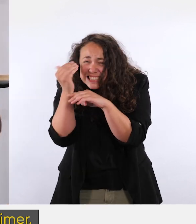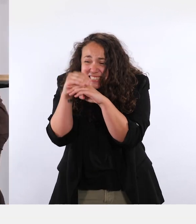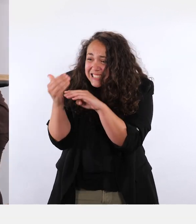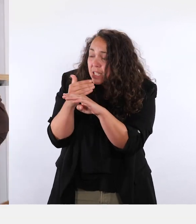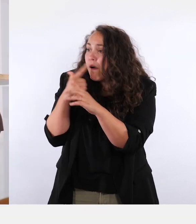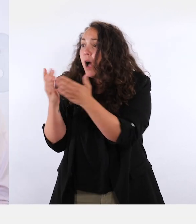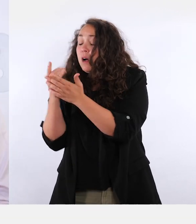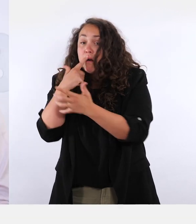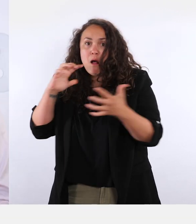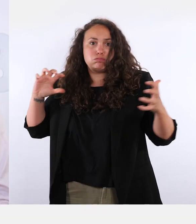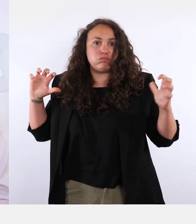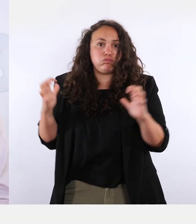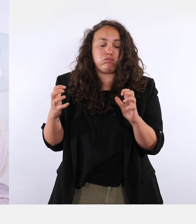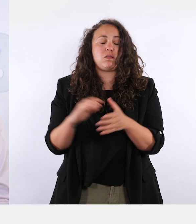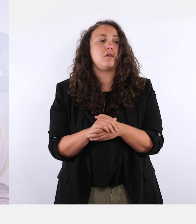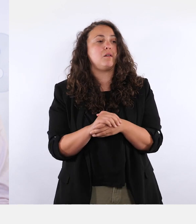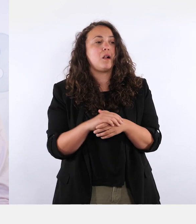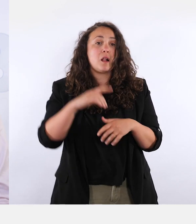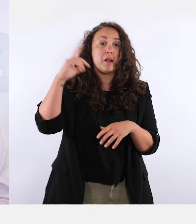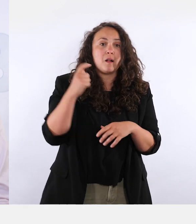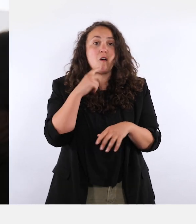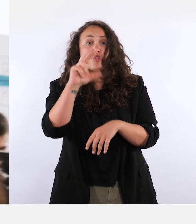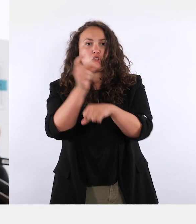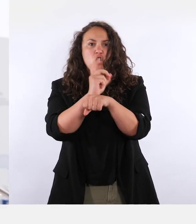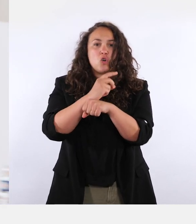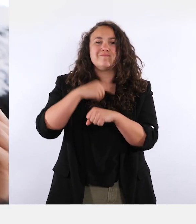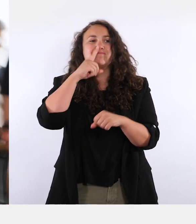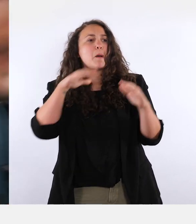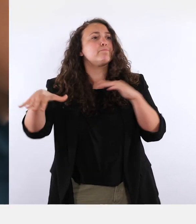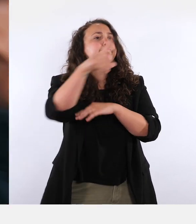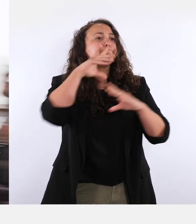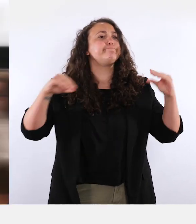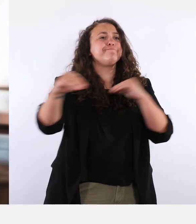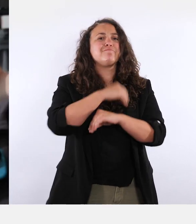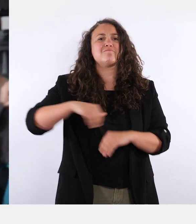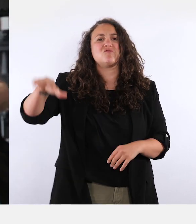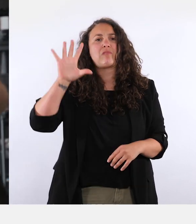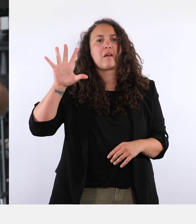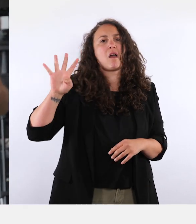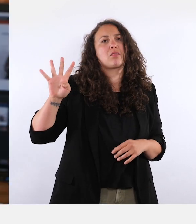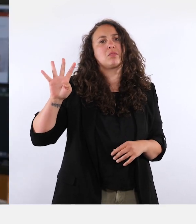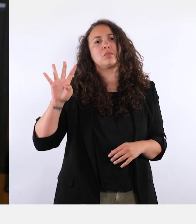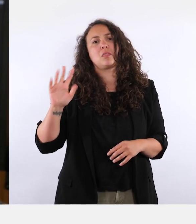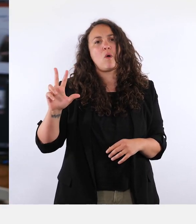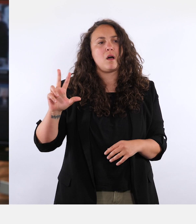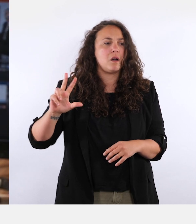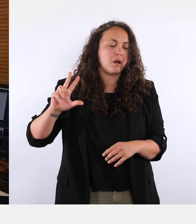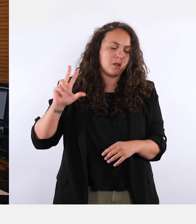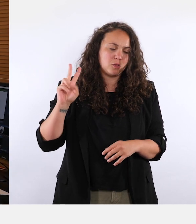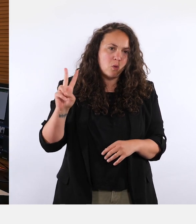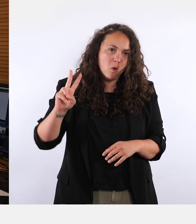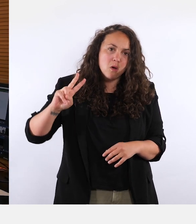challenge. Donc voilà, c'était des moments de pression intense. On va démarrer. 30 secondes. Allez, silence plateau s'il vous